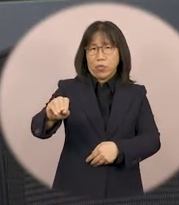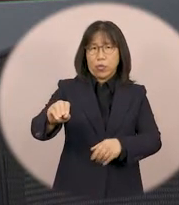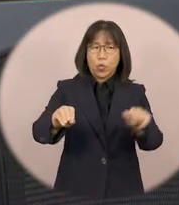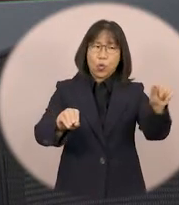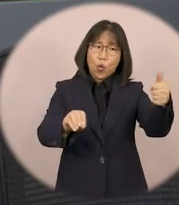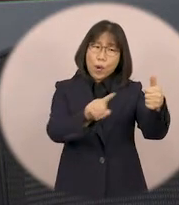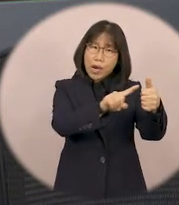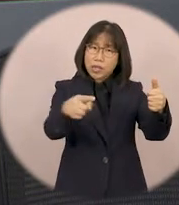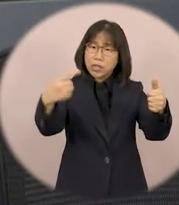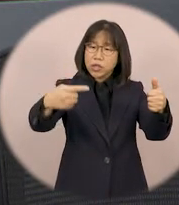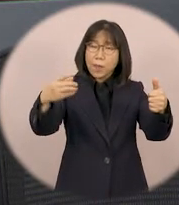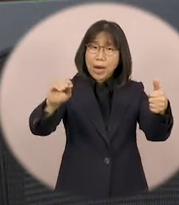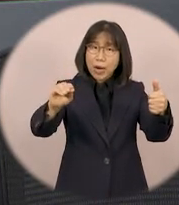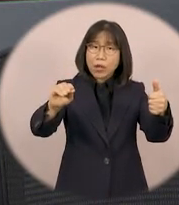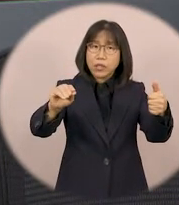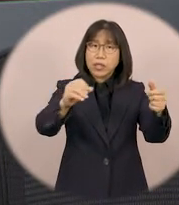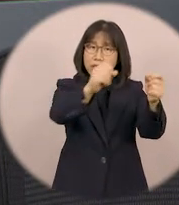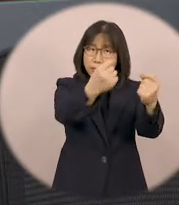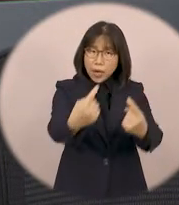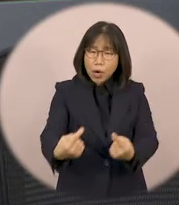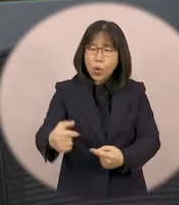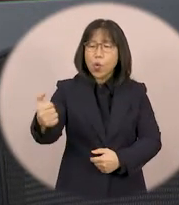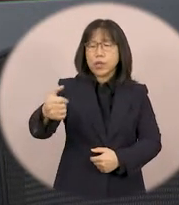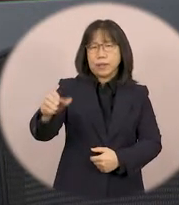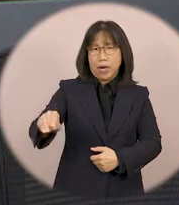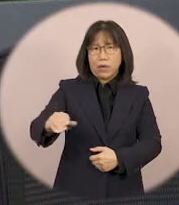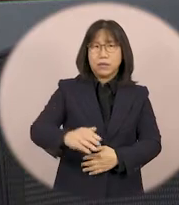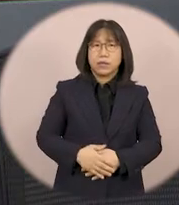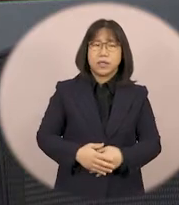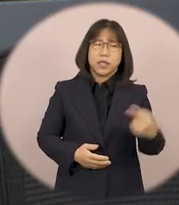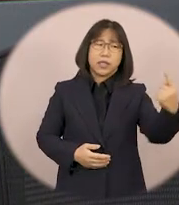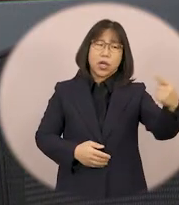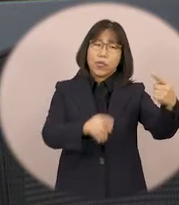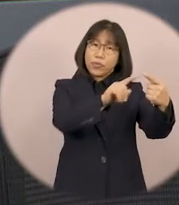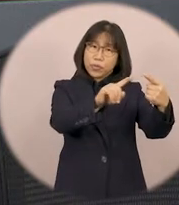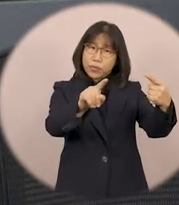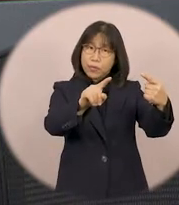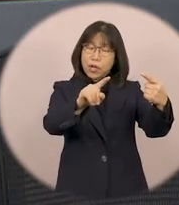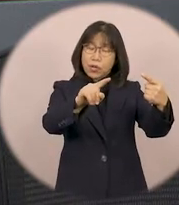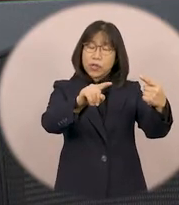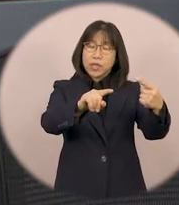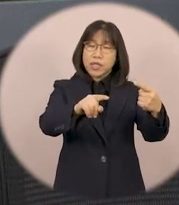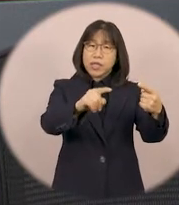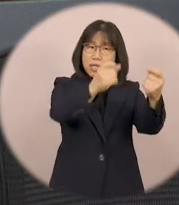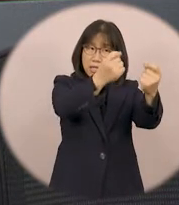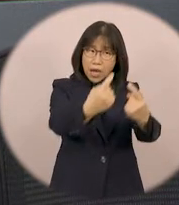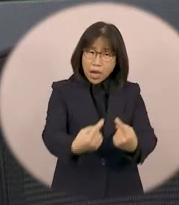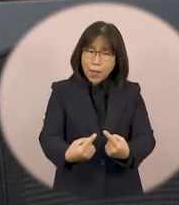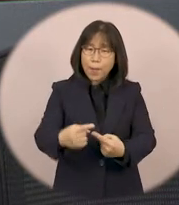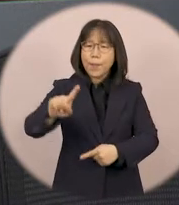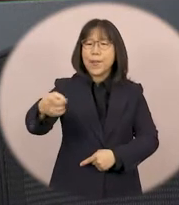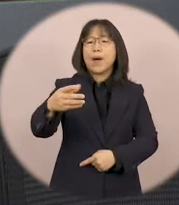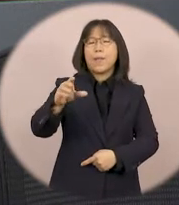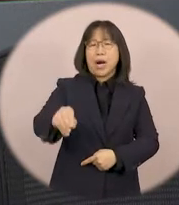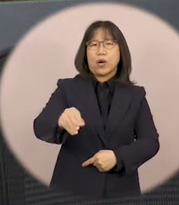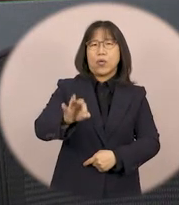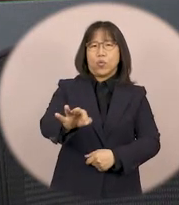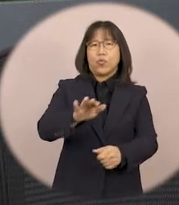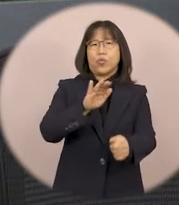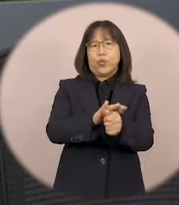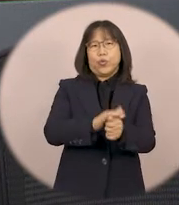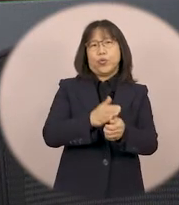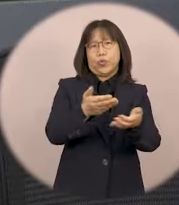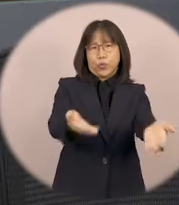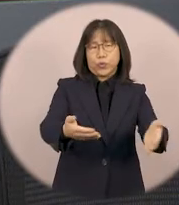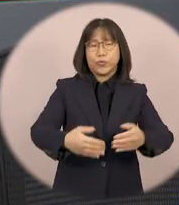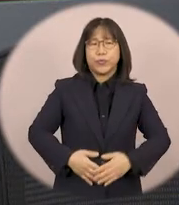30만원 500만원 이상 1천만원 비만이나 시 50만원 1천만원 이상이 나시 100만원이 임대인에게